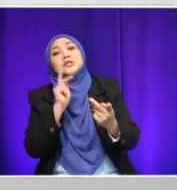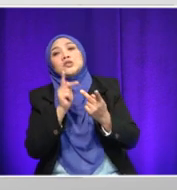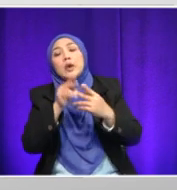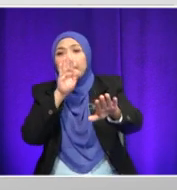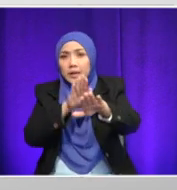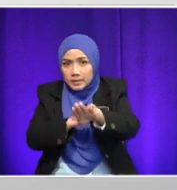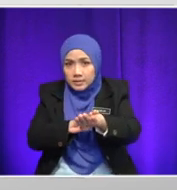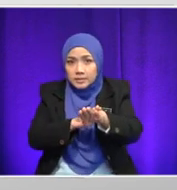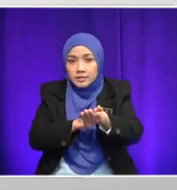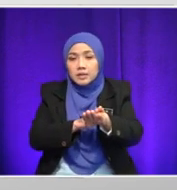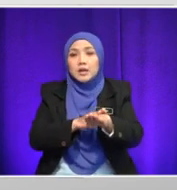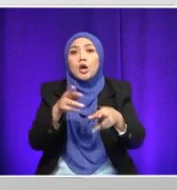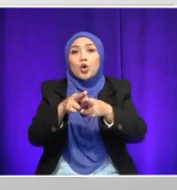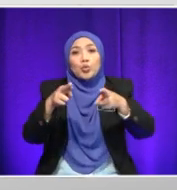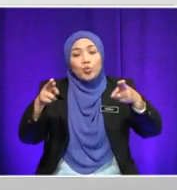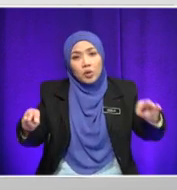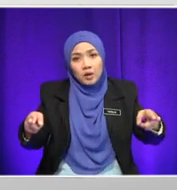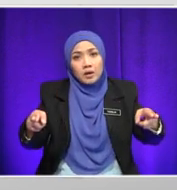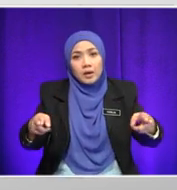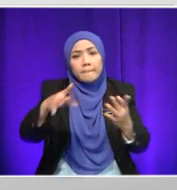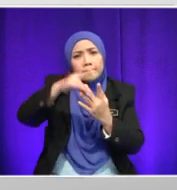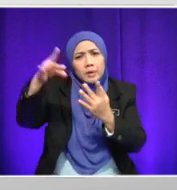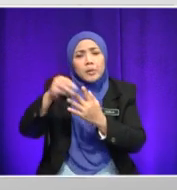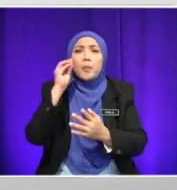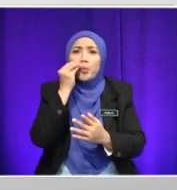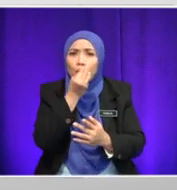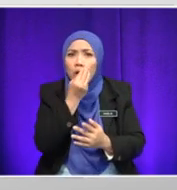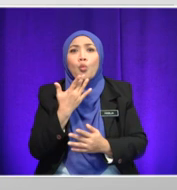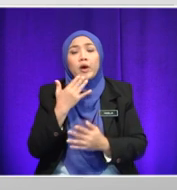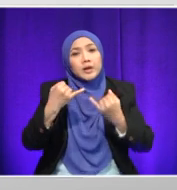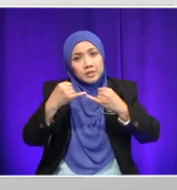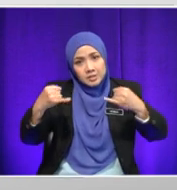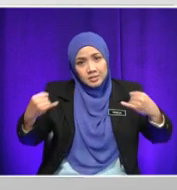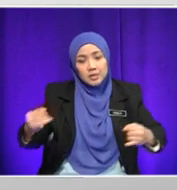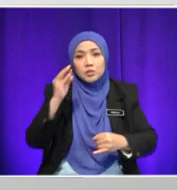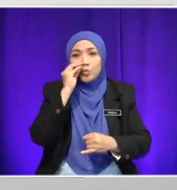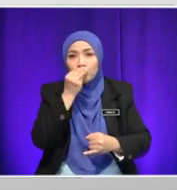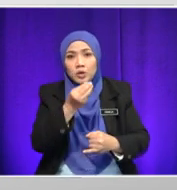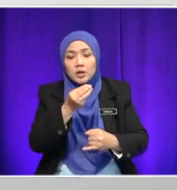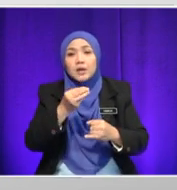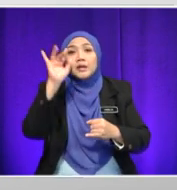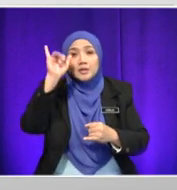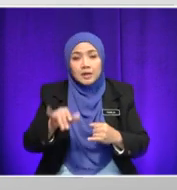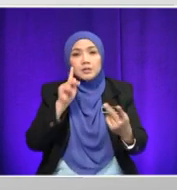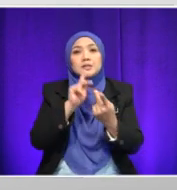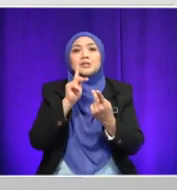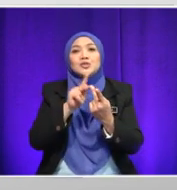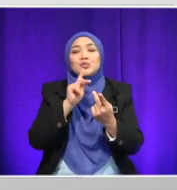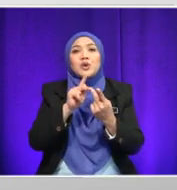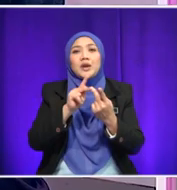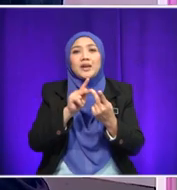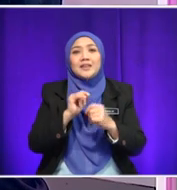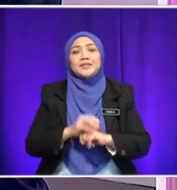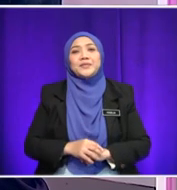gubahan bunga yang tepat pemilihan bentuk bunga warna dan jenis bunga yang berpadanan dapat memberikan kesegaran pada ruang